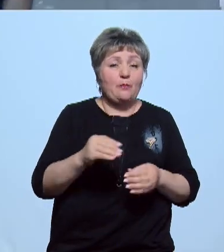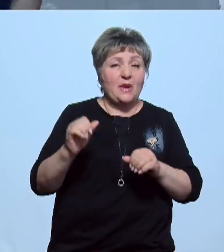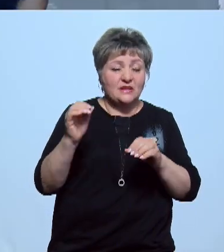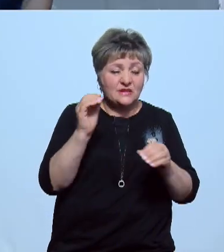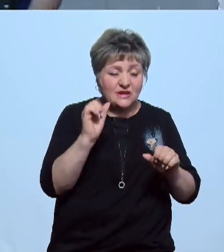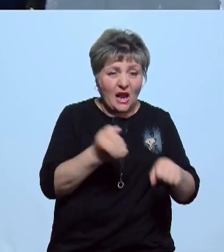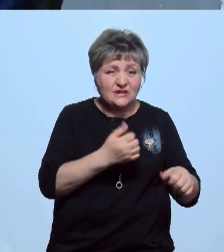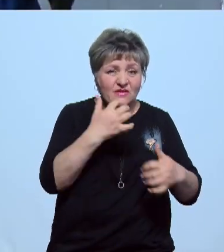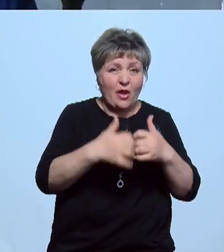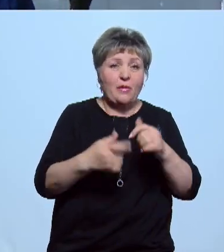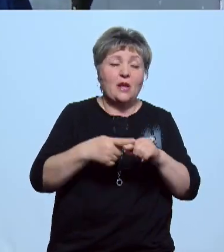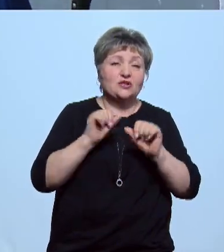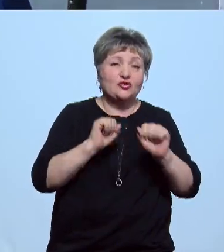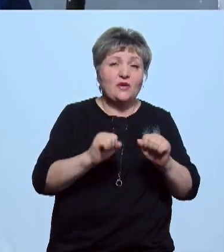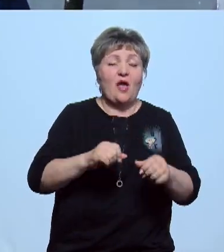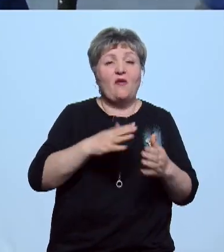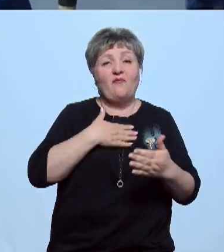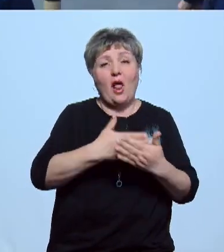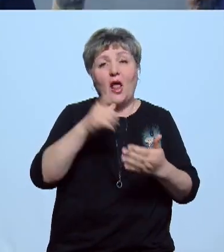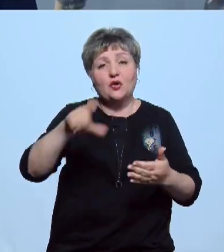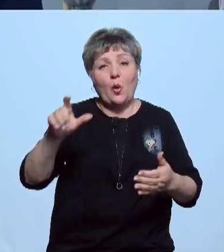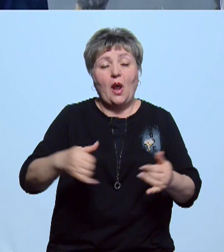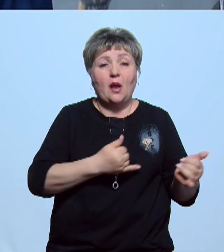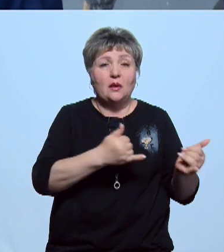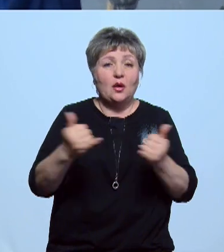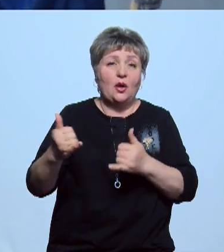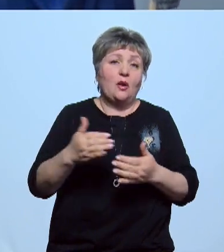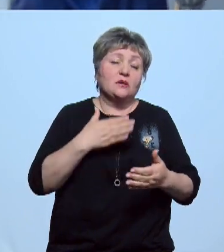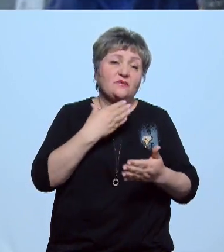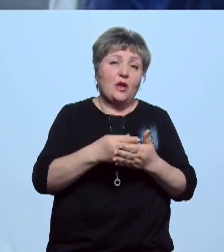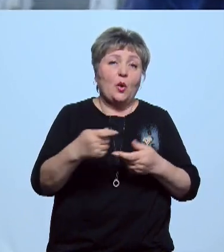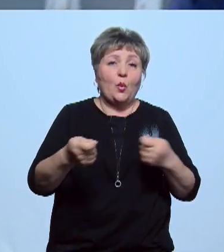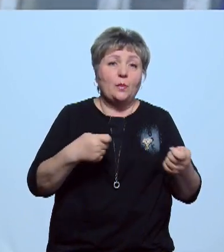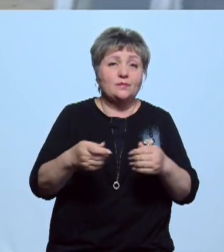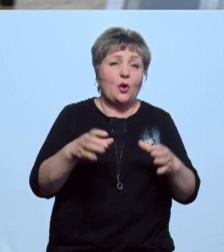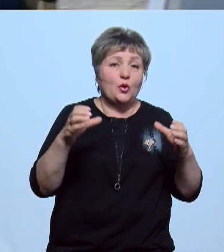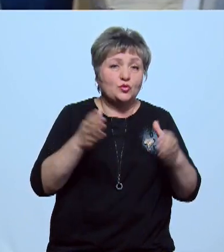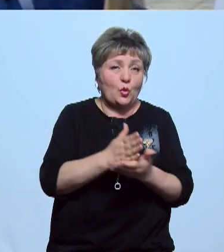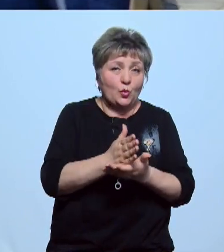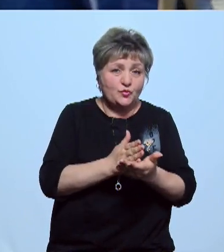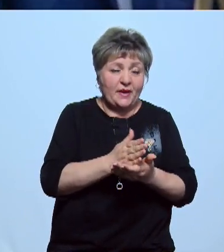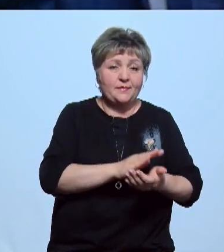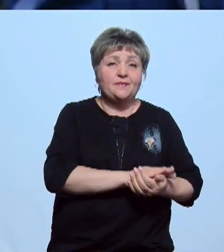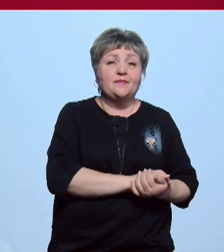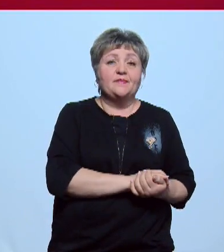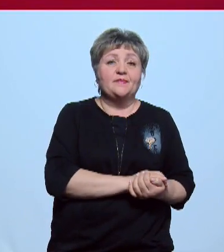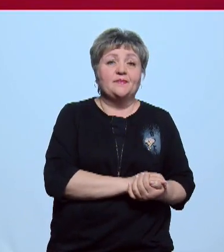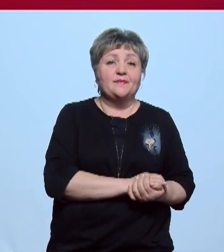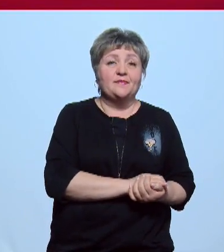средствами индивидуальной защиты волонтеров обеспечат городские коммунальные службы. Наталья Байгозина, Юрий Егоров, новости.